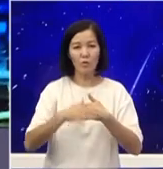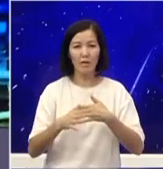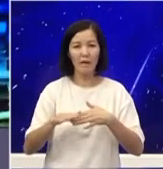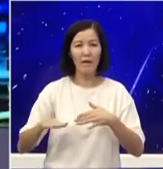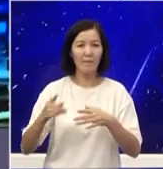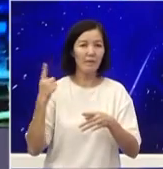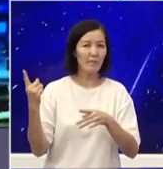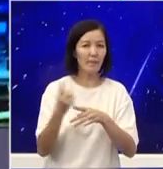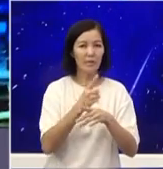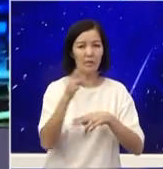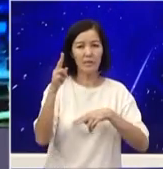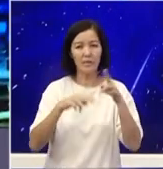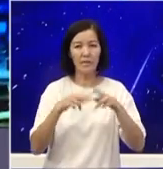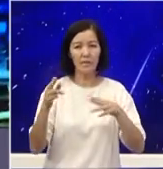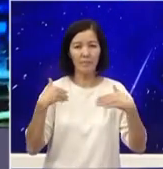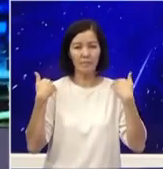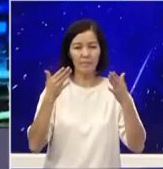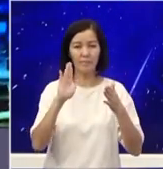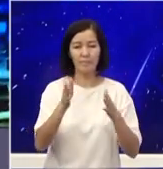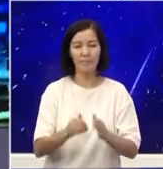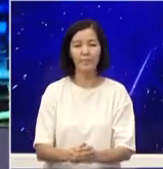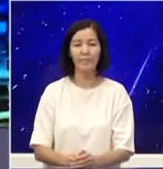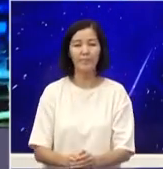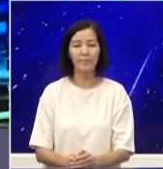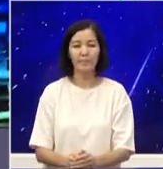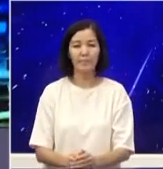бұл аймақта тұңғыш рет салынып, ел игілігіне берілмек.